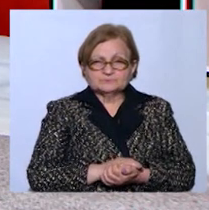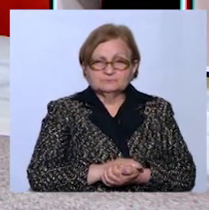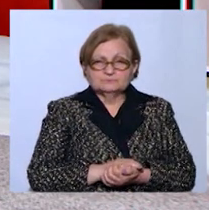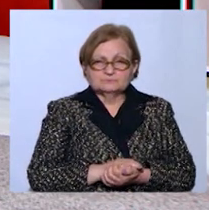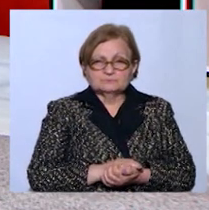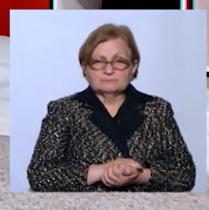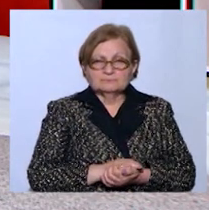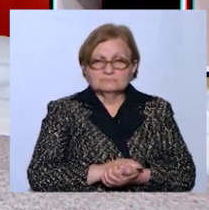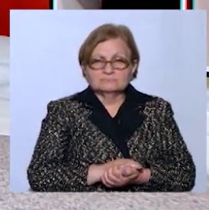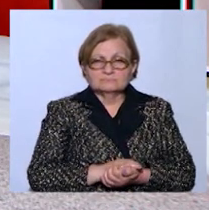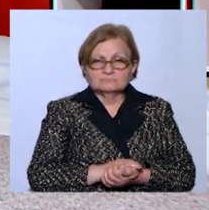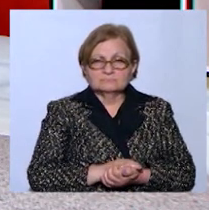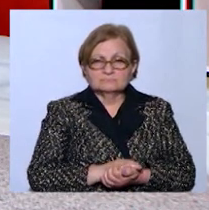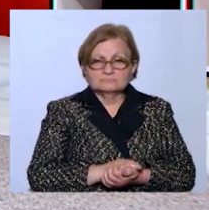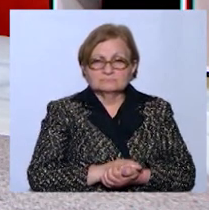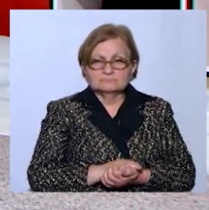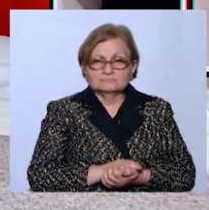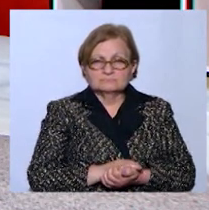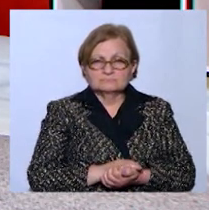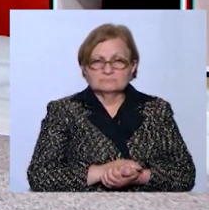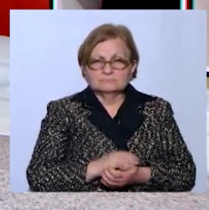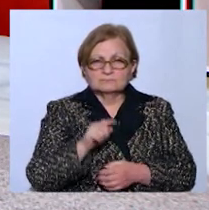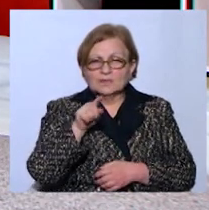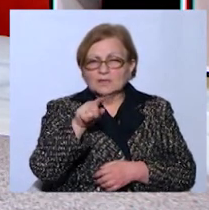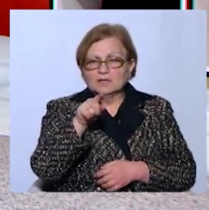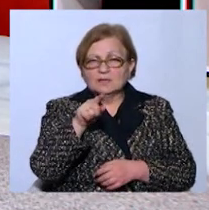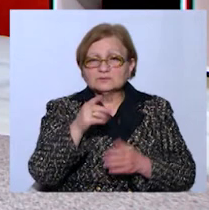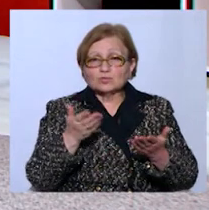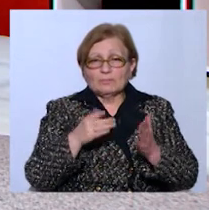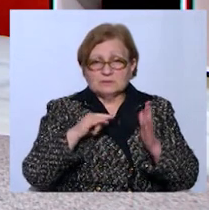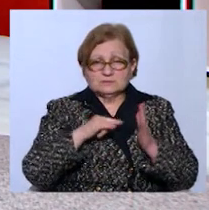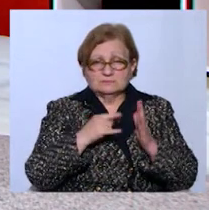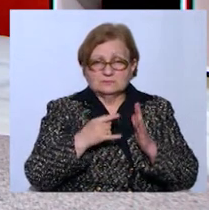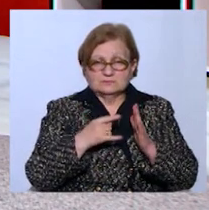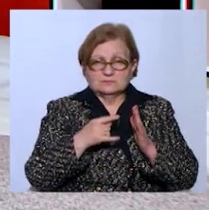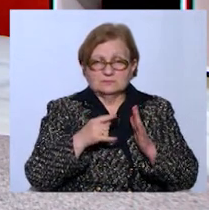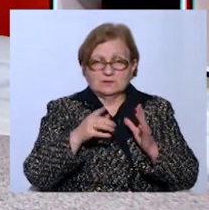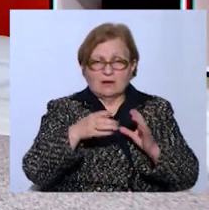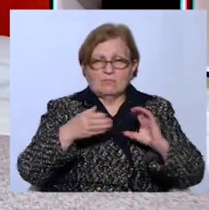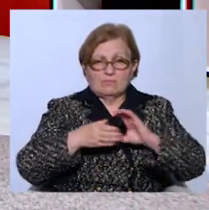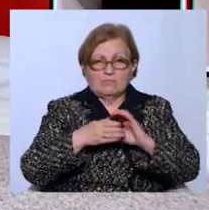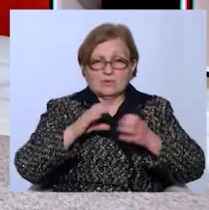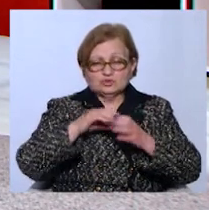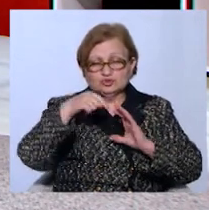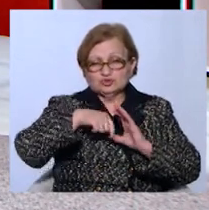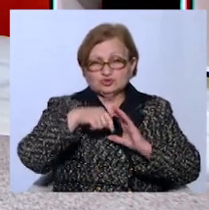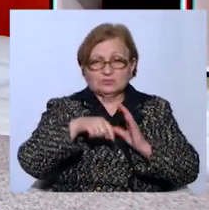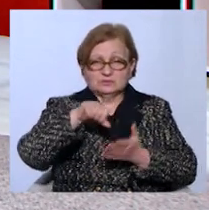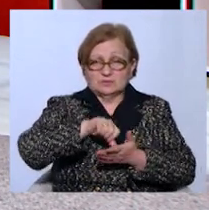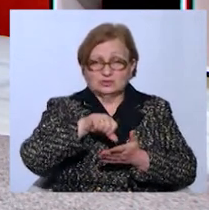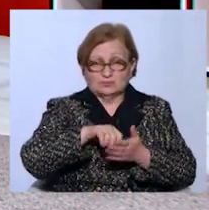კვადრატია. აი ეს თვითონ ფიგურა, რომელიც კვადრატია და ამ კუბის შემადგენელი ნაწილია,